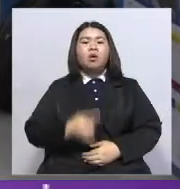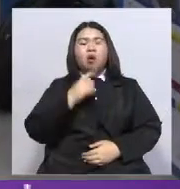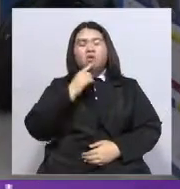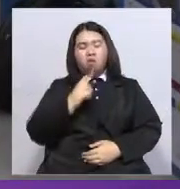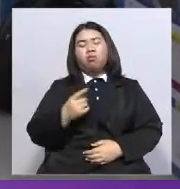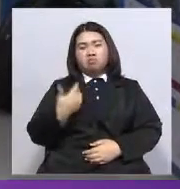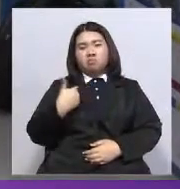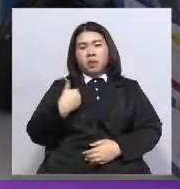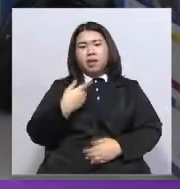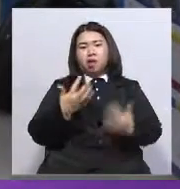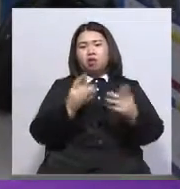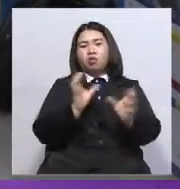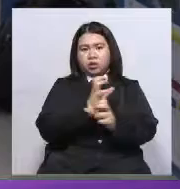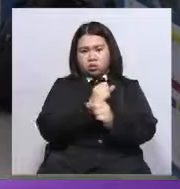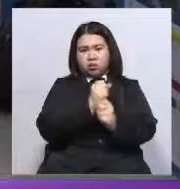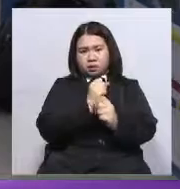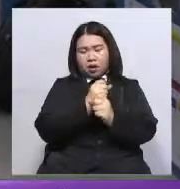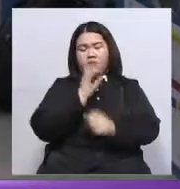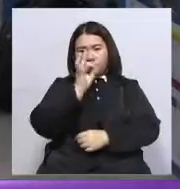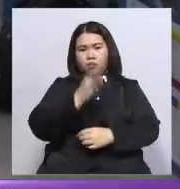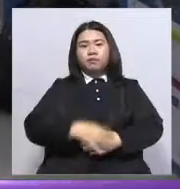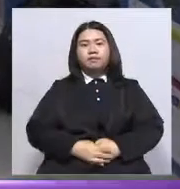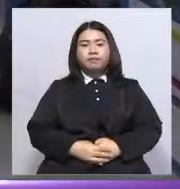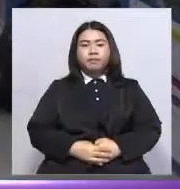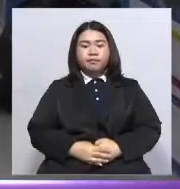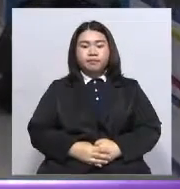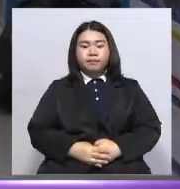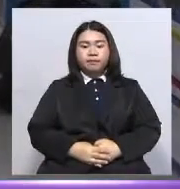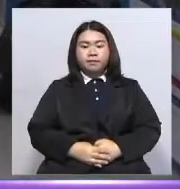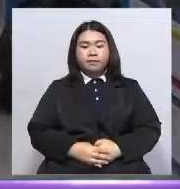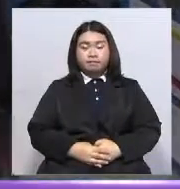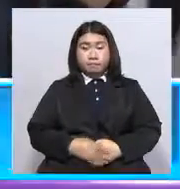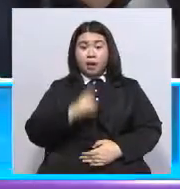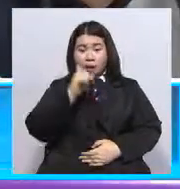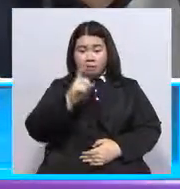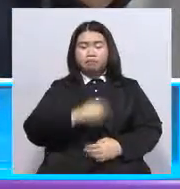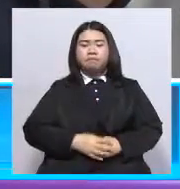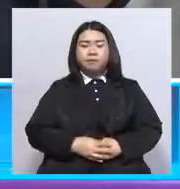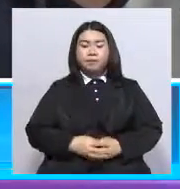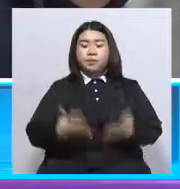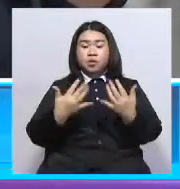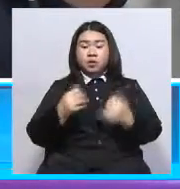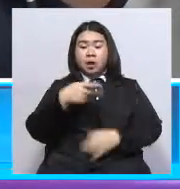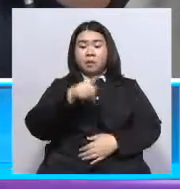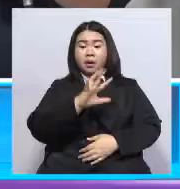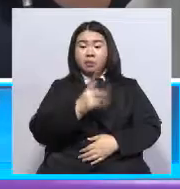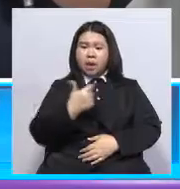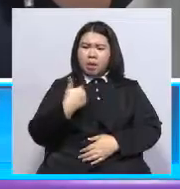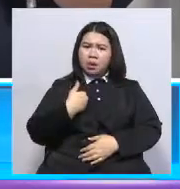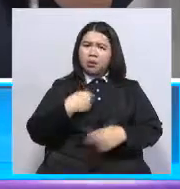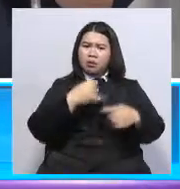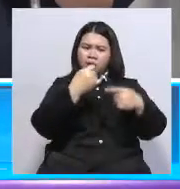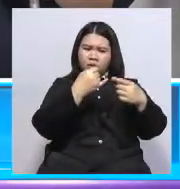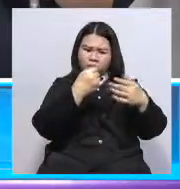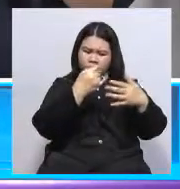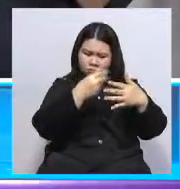การไปเร่งสรุปสำนวนในการส่งฟ้องอีกด้วยค่ะ คุณสุภทาครับตอนนี้เนี่ยนายเปรมชัยมีทั้งหมดกี่ข้อ